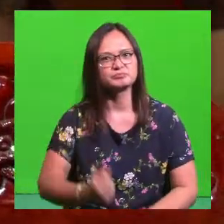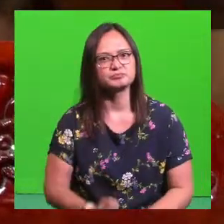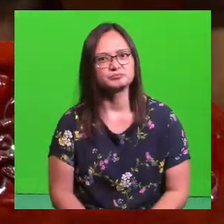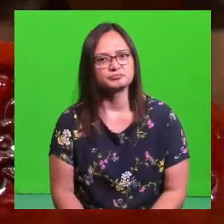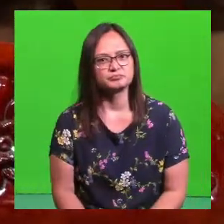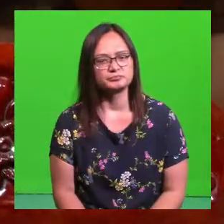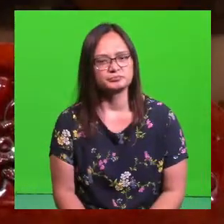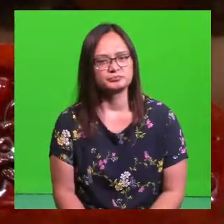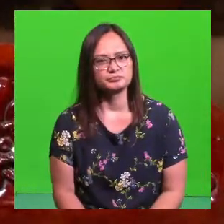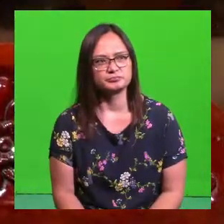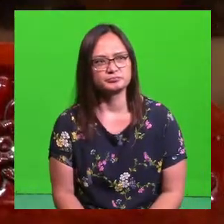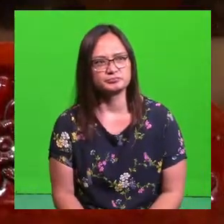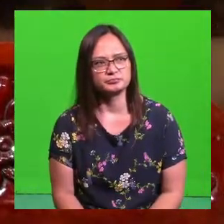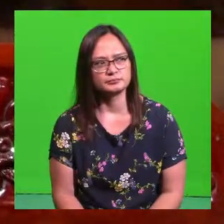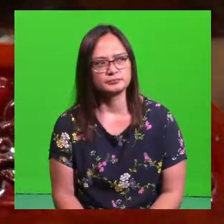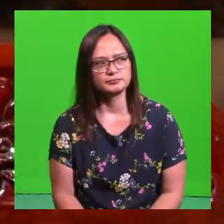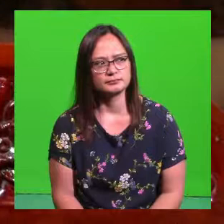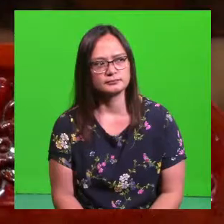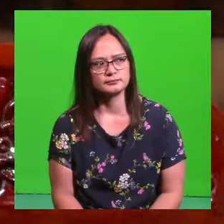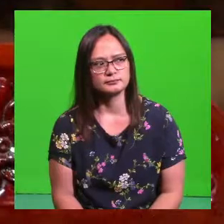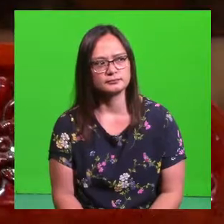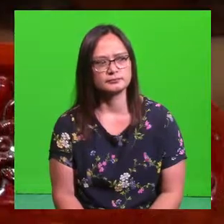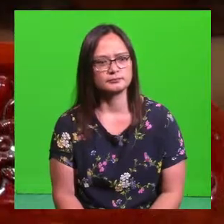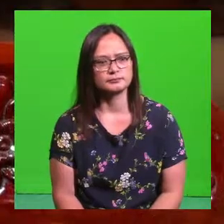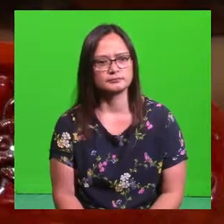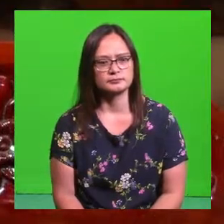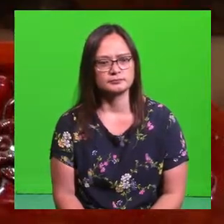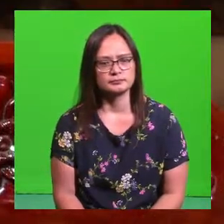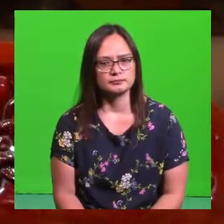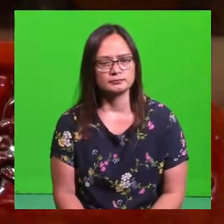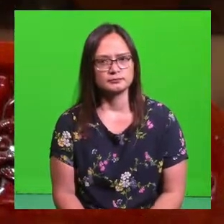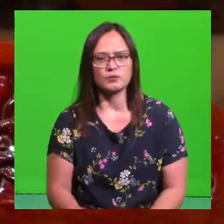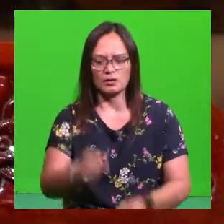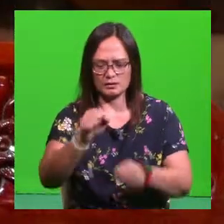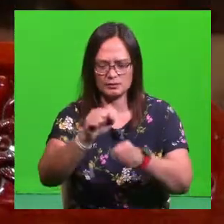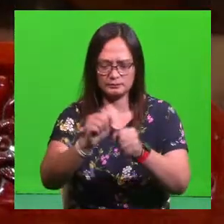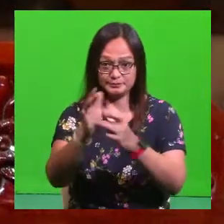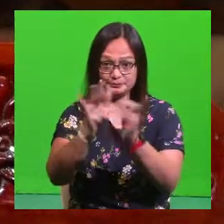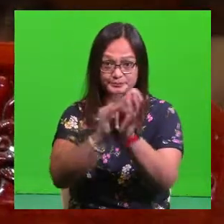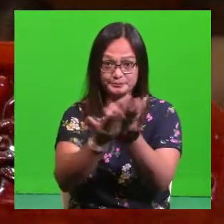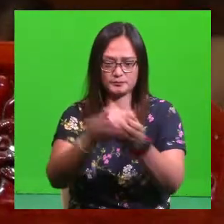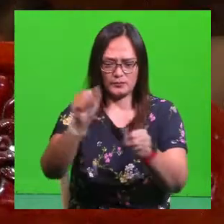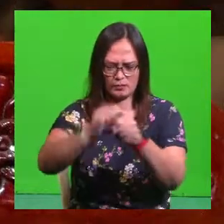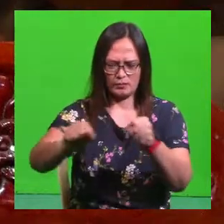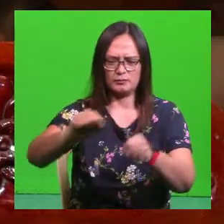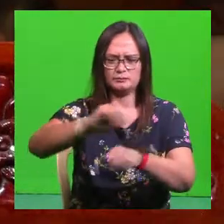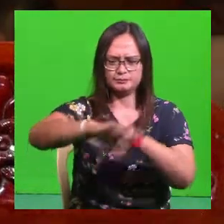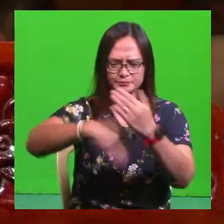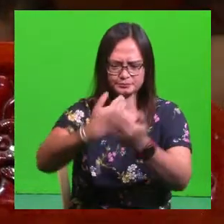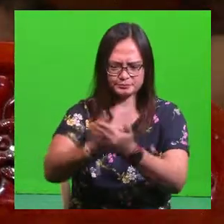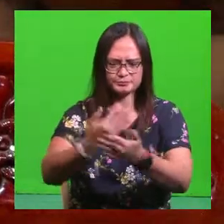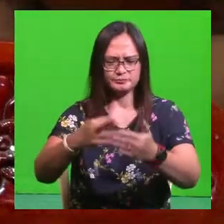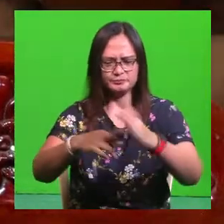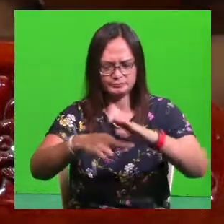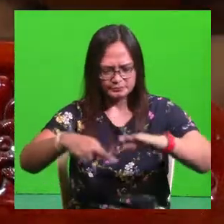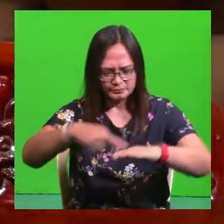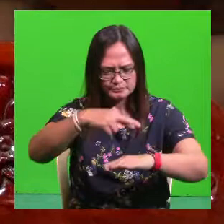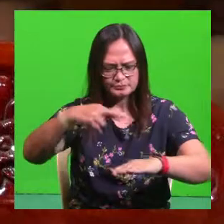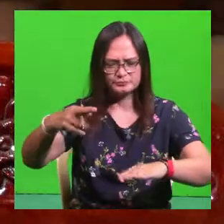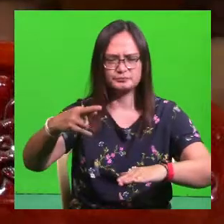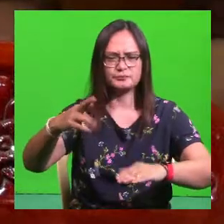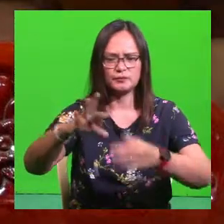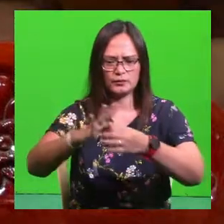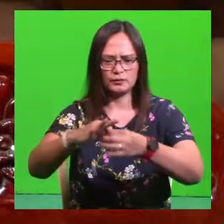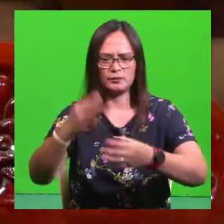Corinthians 15, 42-44, so also is the resurrection of the dead. It is sown in corruption. It